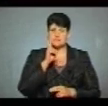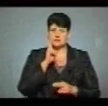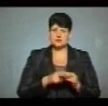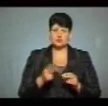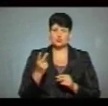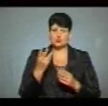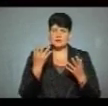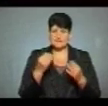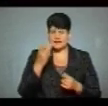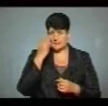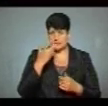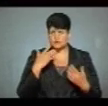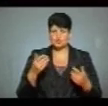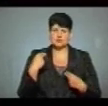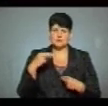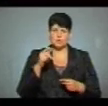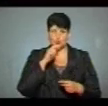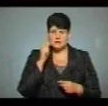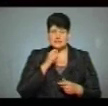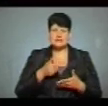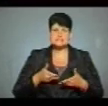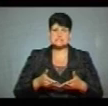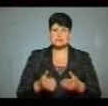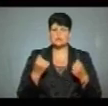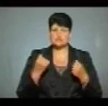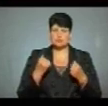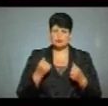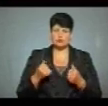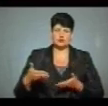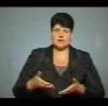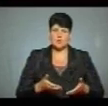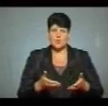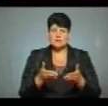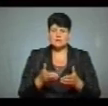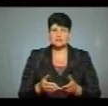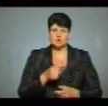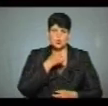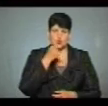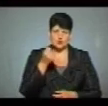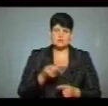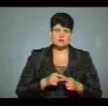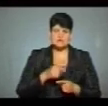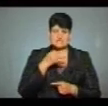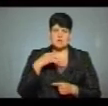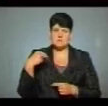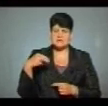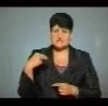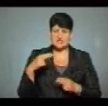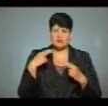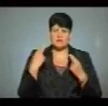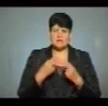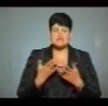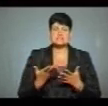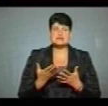другий день літнього чемпіонату України із санного спорту на санкороликах серед дорослих. Про це нам повідомив президент Федерації санного спорту